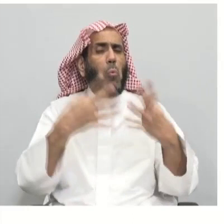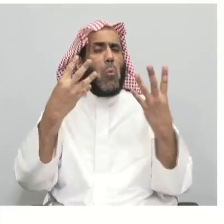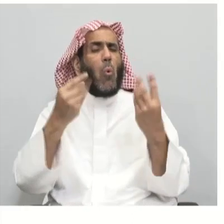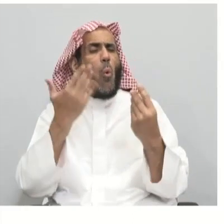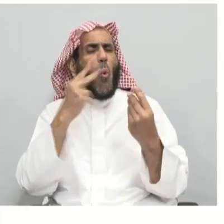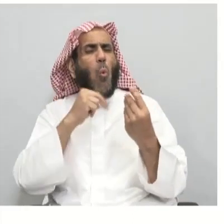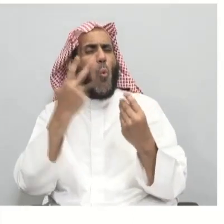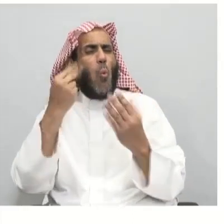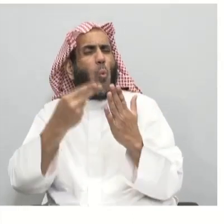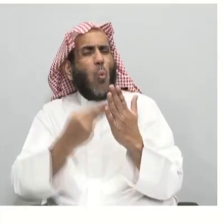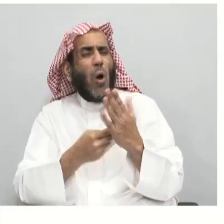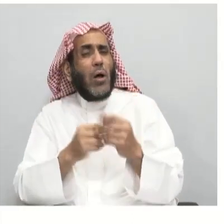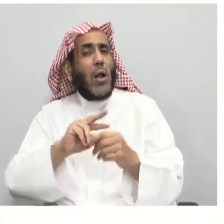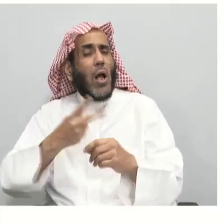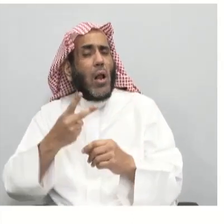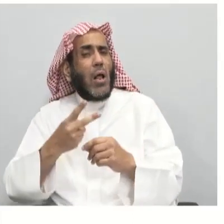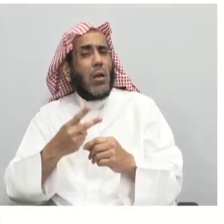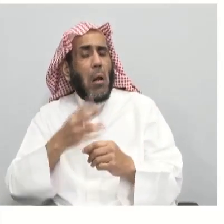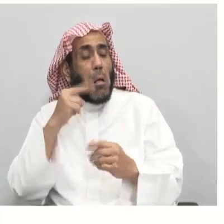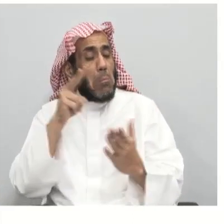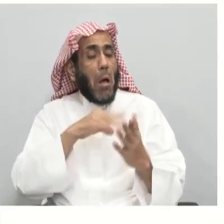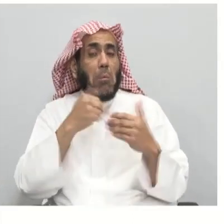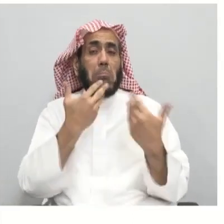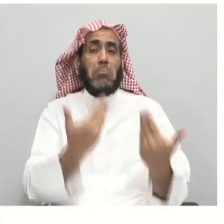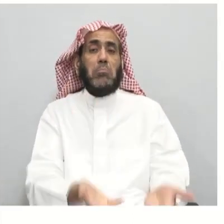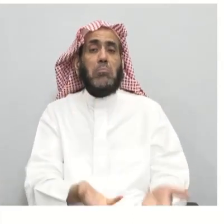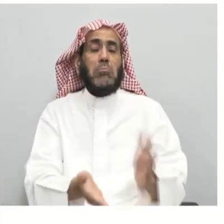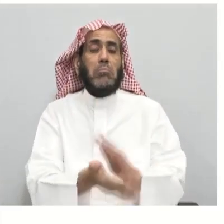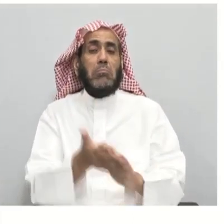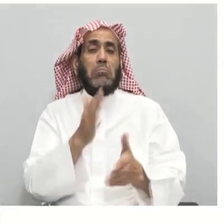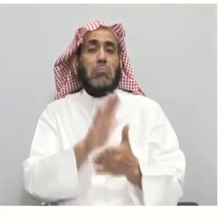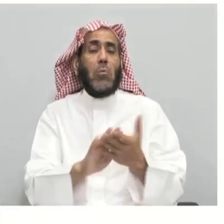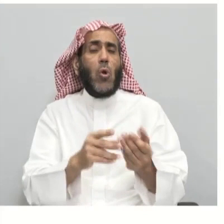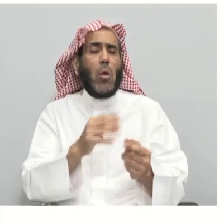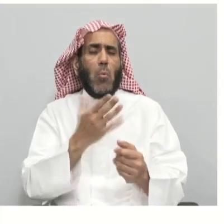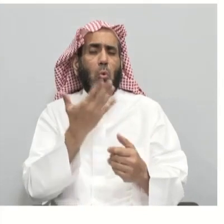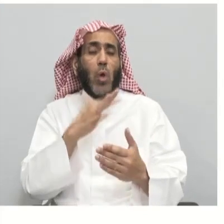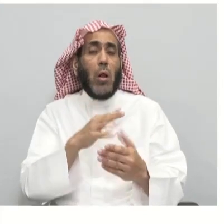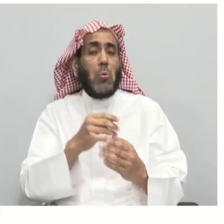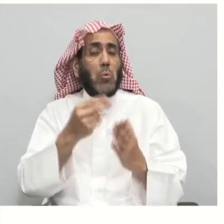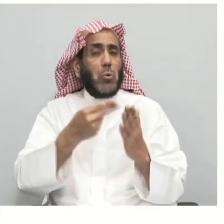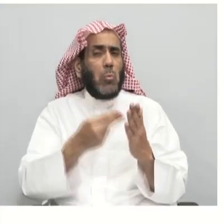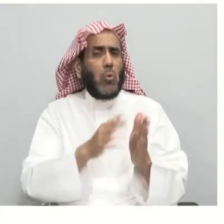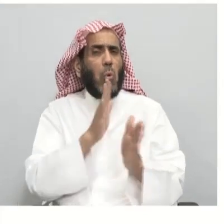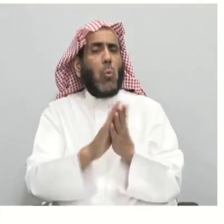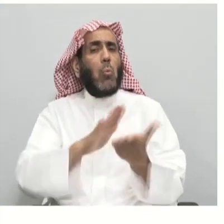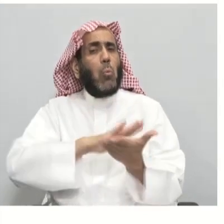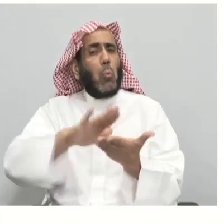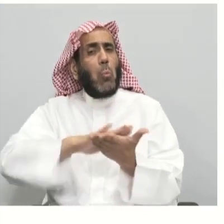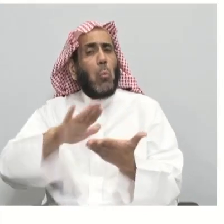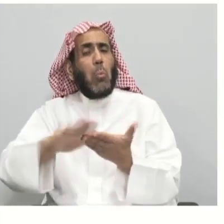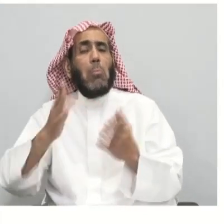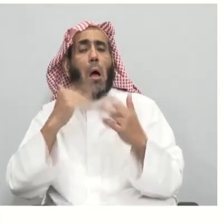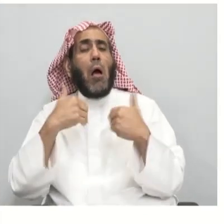الفت قديما لكننا لا نجدها لانه ليس من السهل كتابتها بنسخ عديده